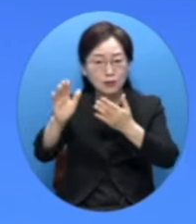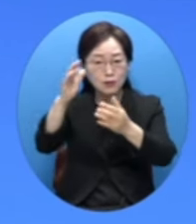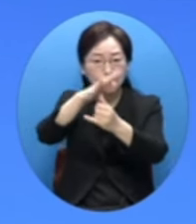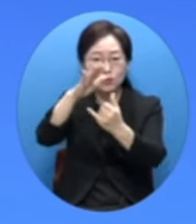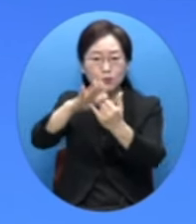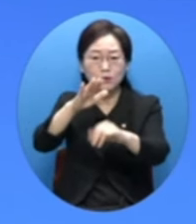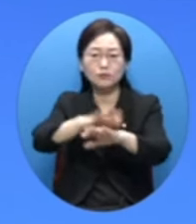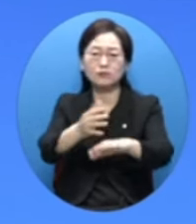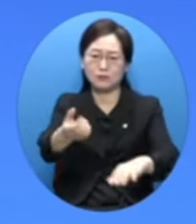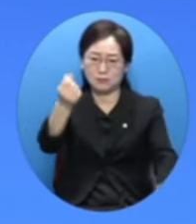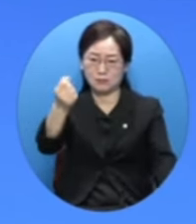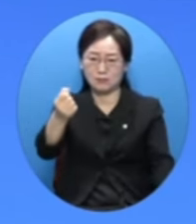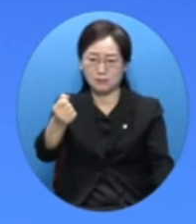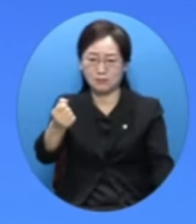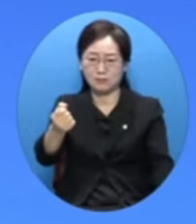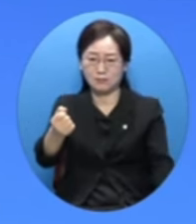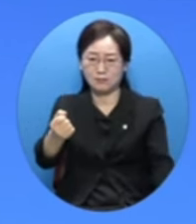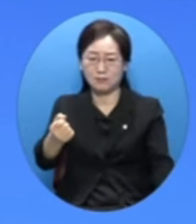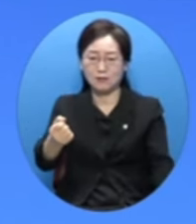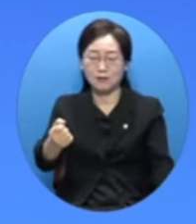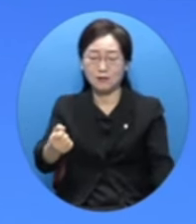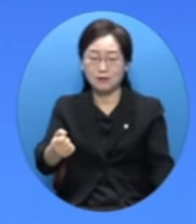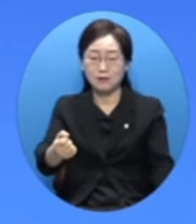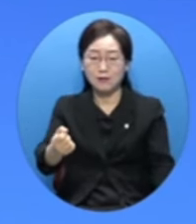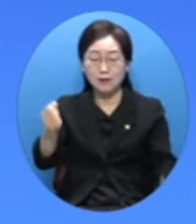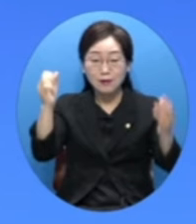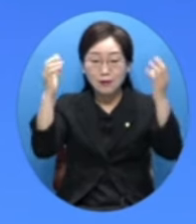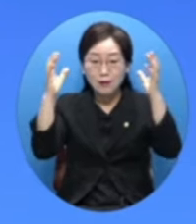우리가 저들이